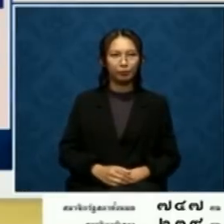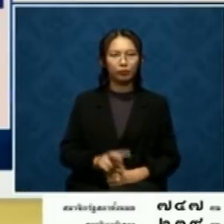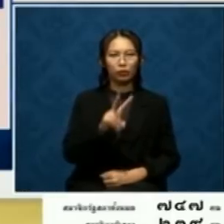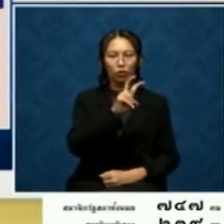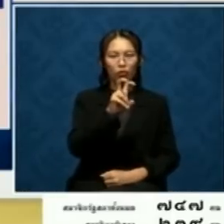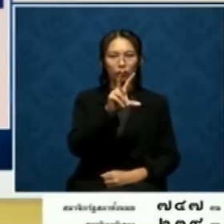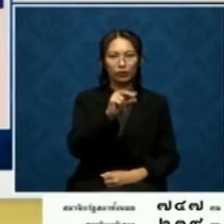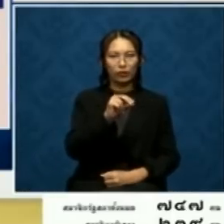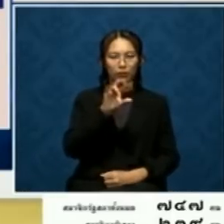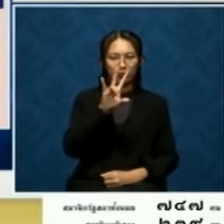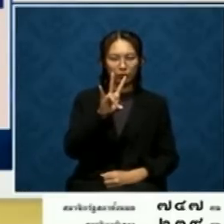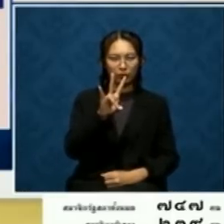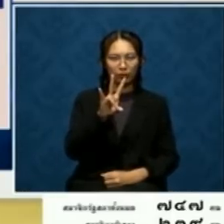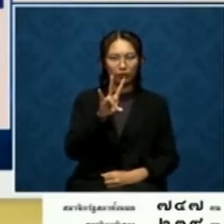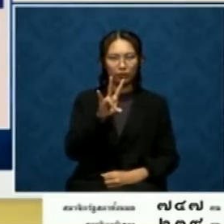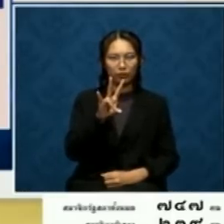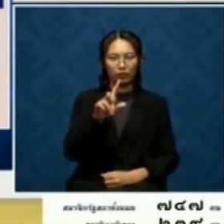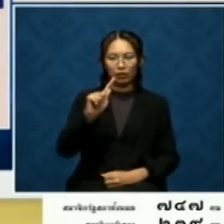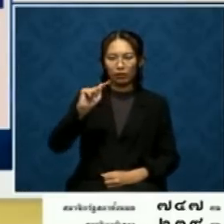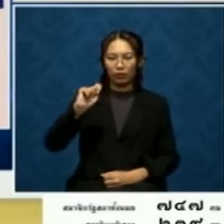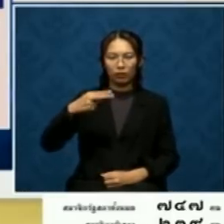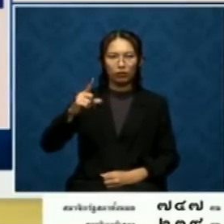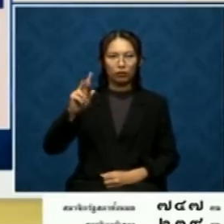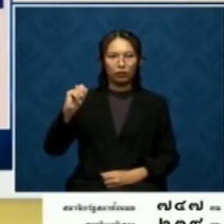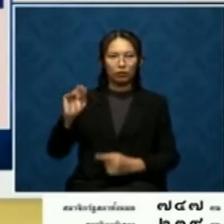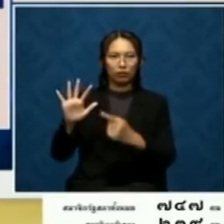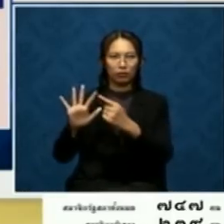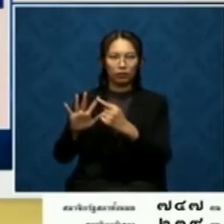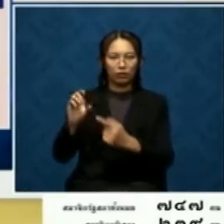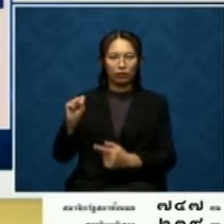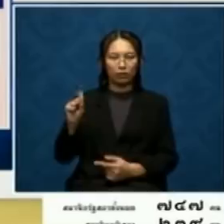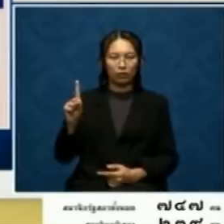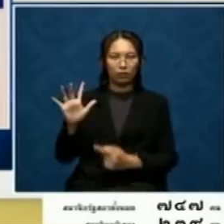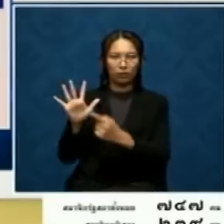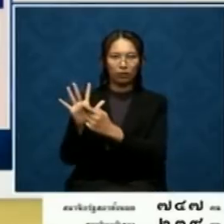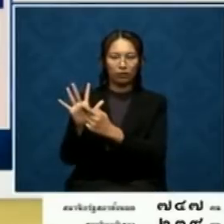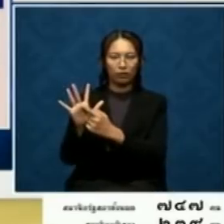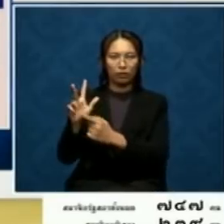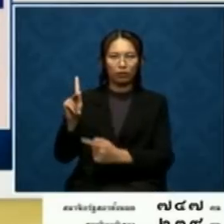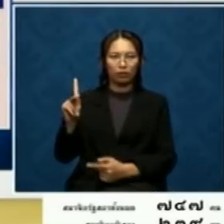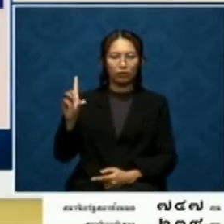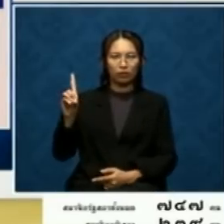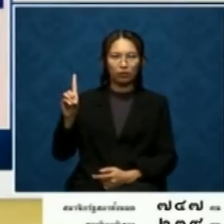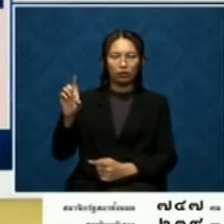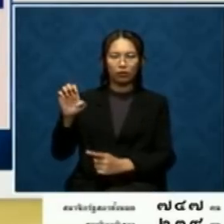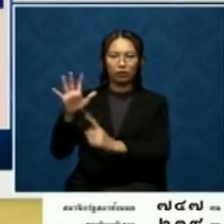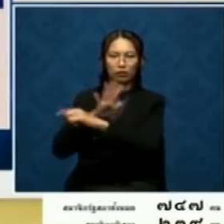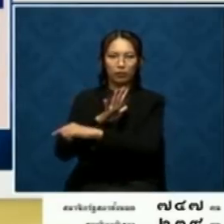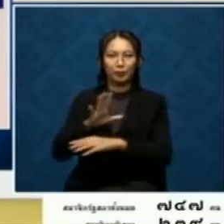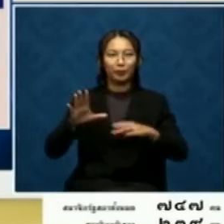วยซ้ำไปนั่งตำแหน่งรองนายกเลย รองนายกบางสำนักที่เห็นวิเคราะห์ก็มีจากคนนอกนะครับจากข้าราชการประ